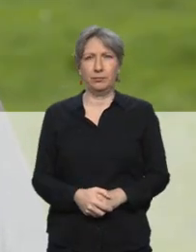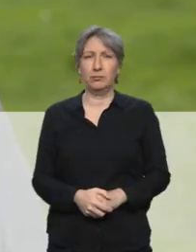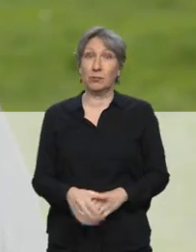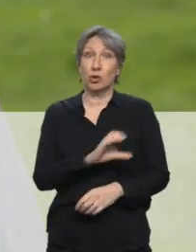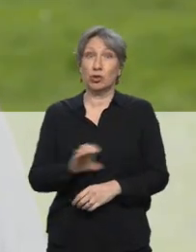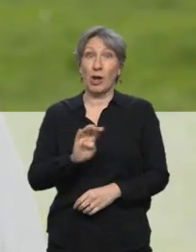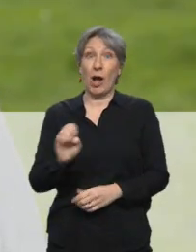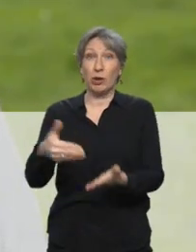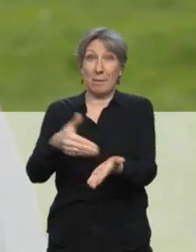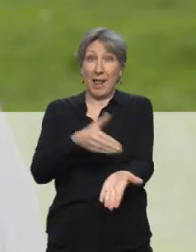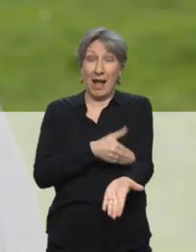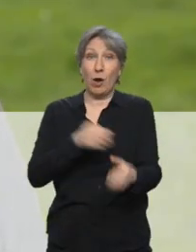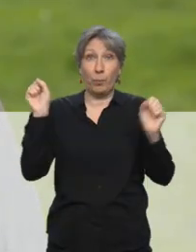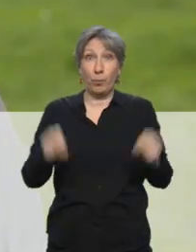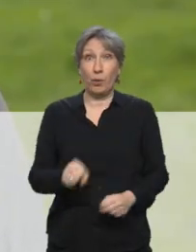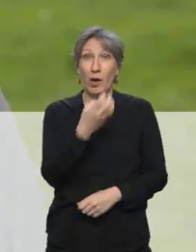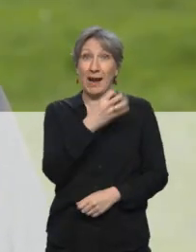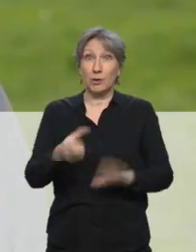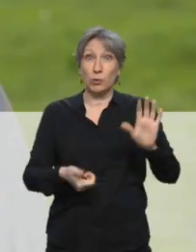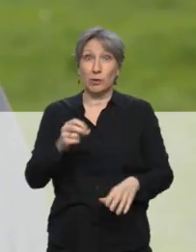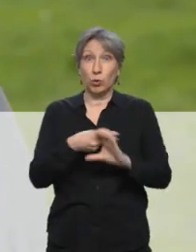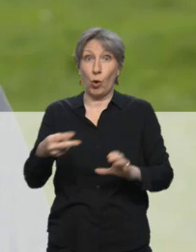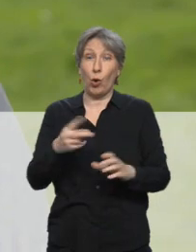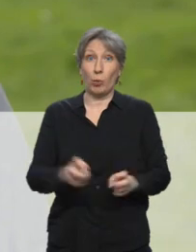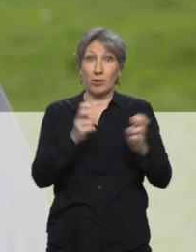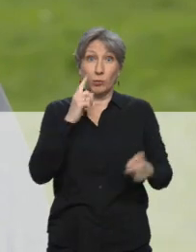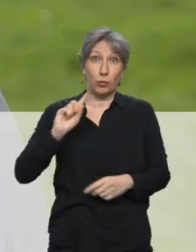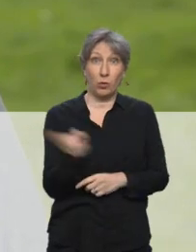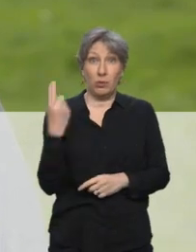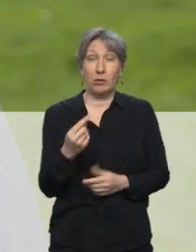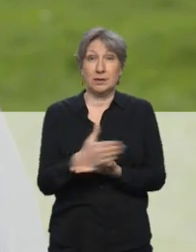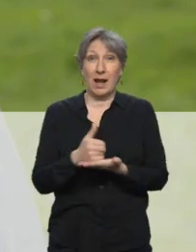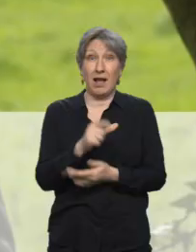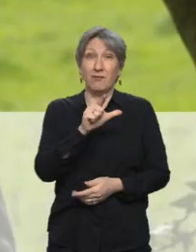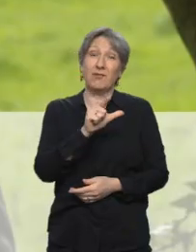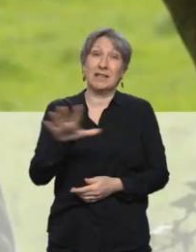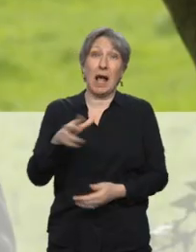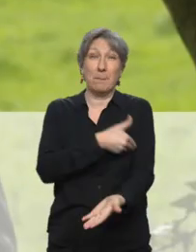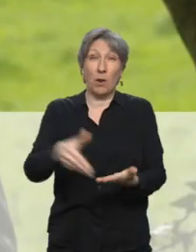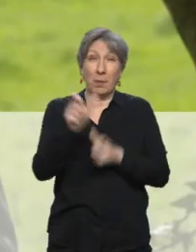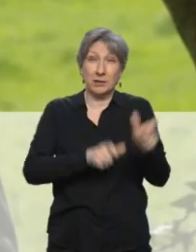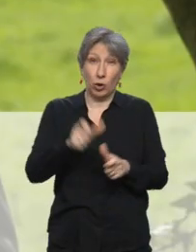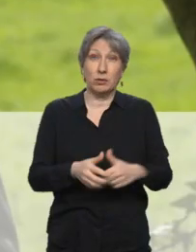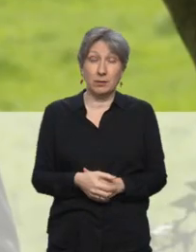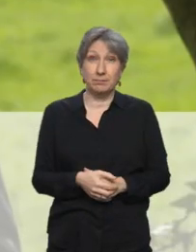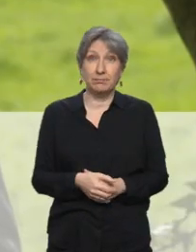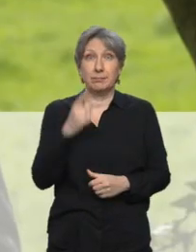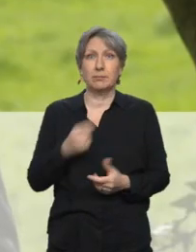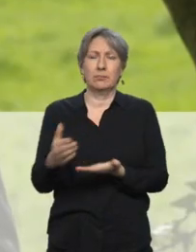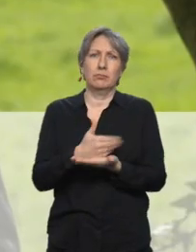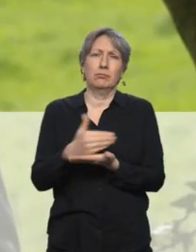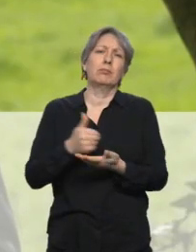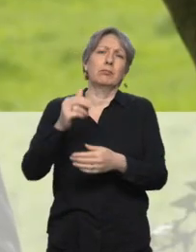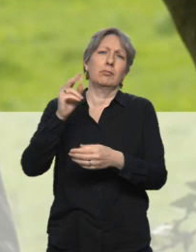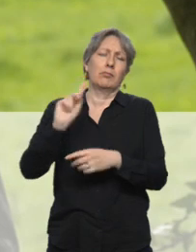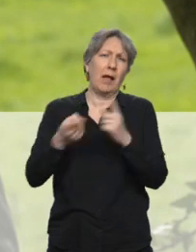ces 140 milliards, on pourrait financer 460 euros d'augmentation pour les 25 millions de salariés. Il faut garantir un revenu à vie pour